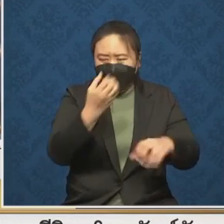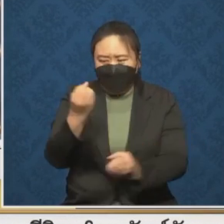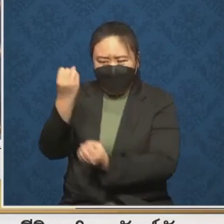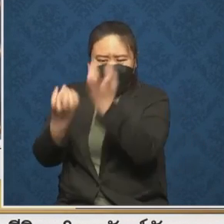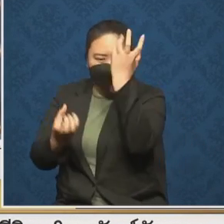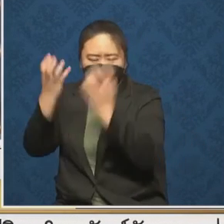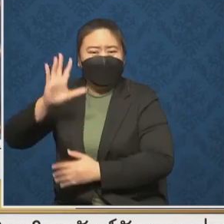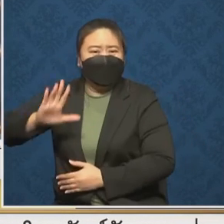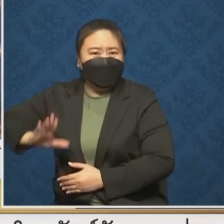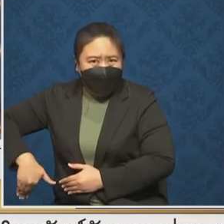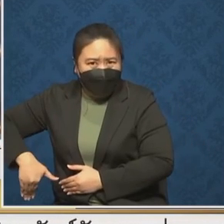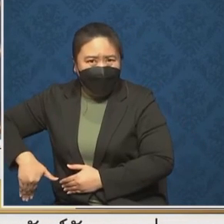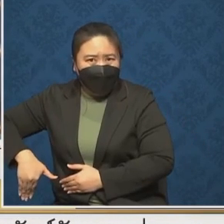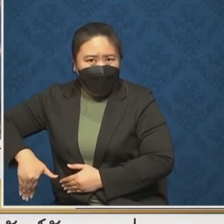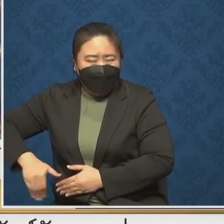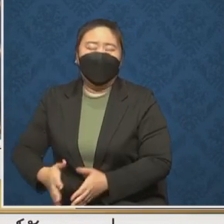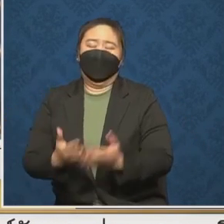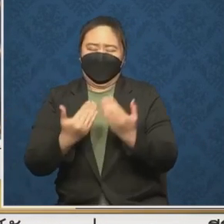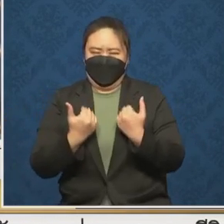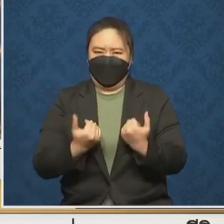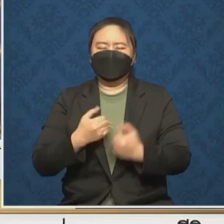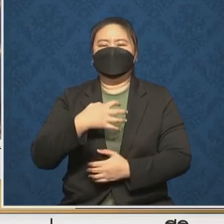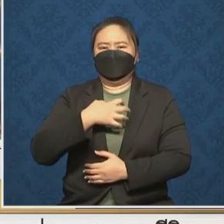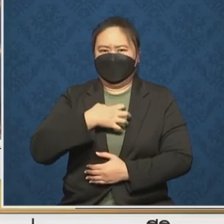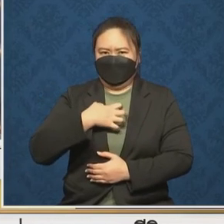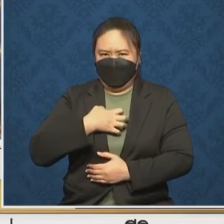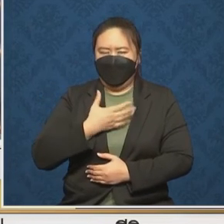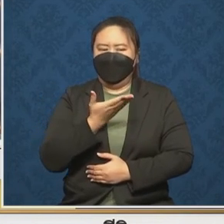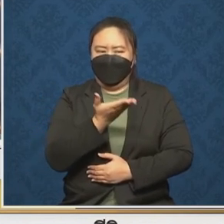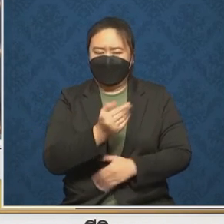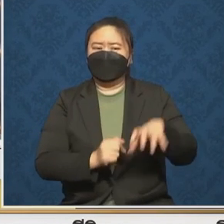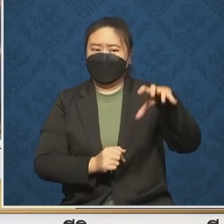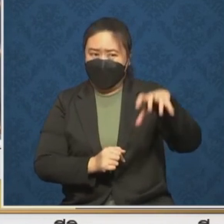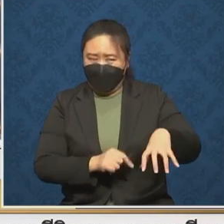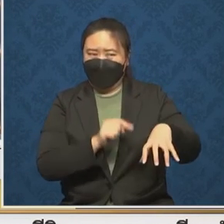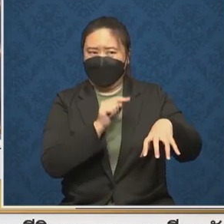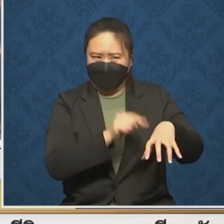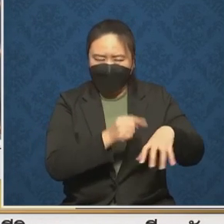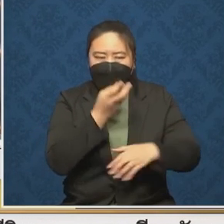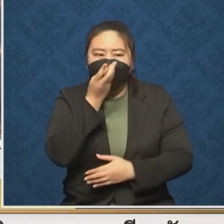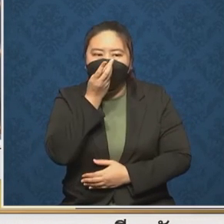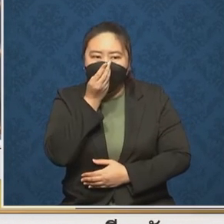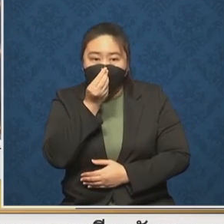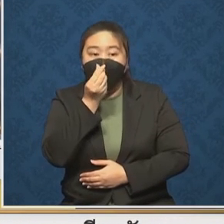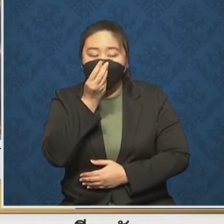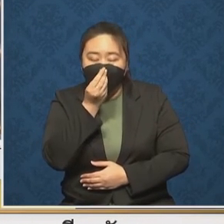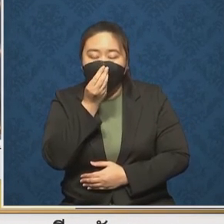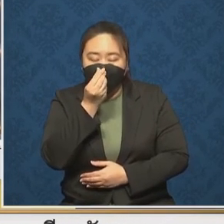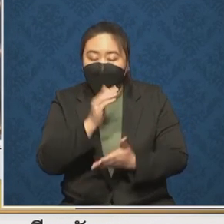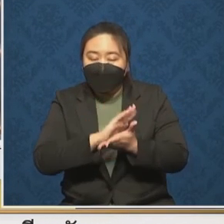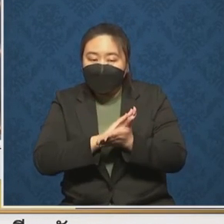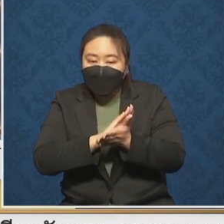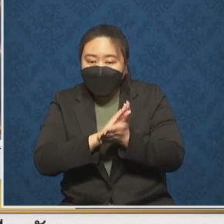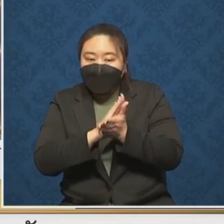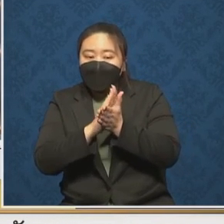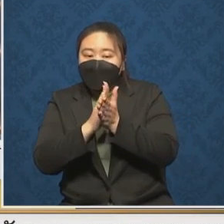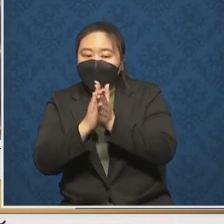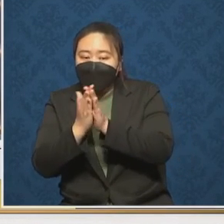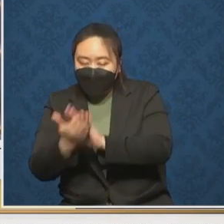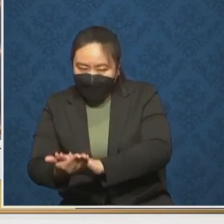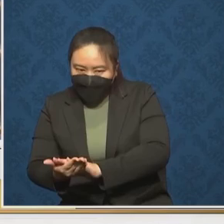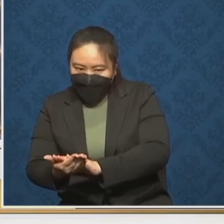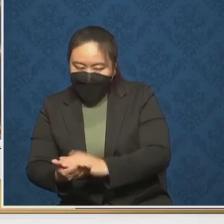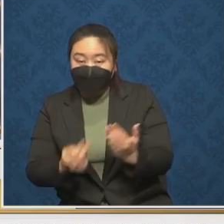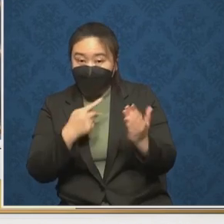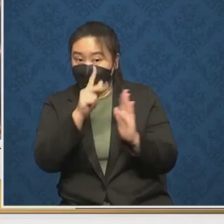้นผมจึงอยากให้สถาบนเท่ปกเก้าท่านลองปับมาเดินมาที่กฎหมายก่อน